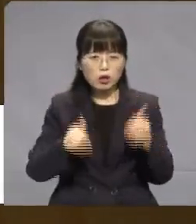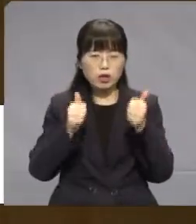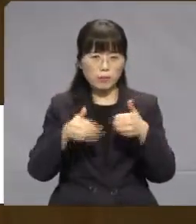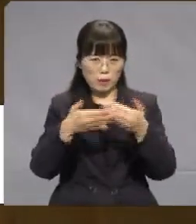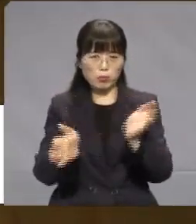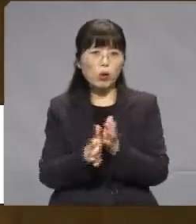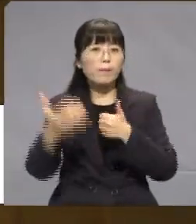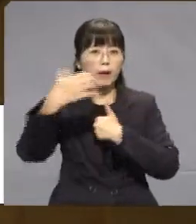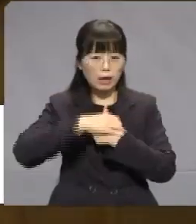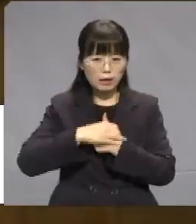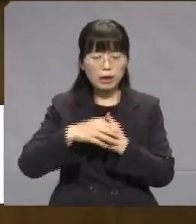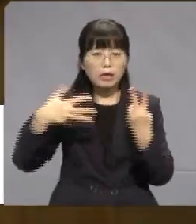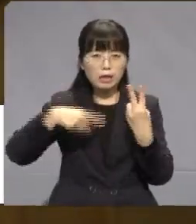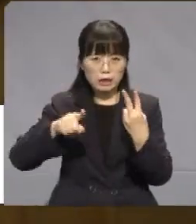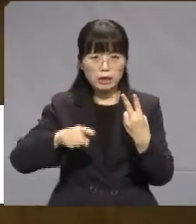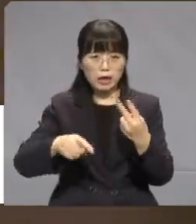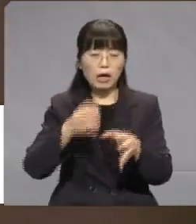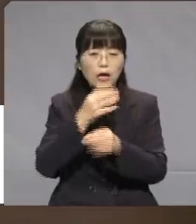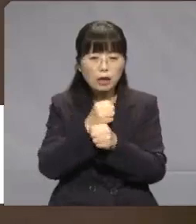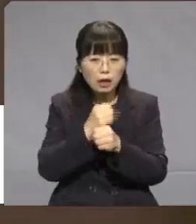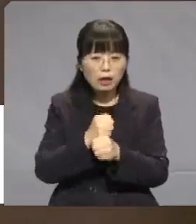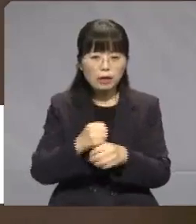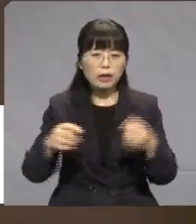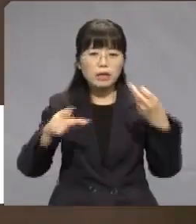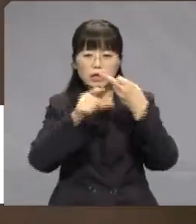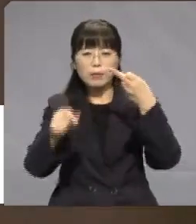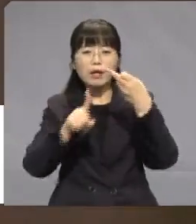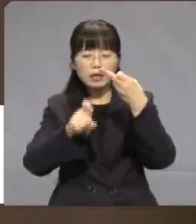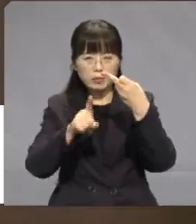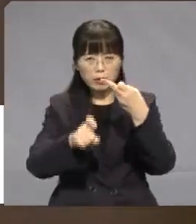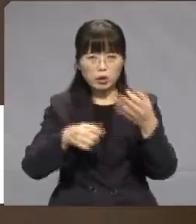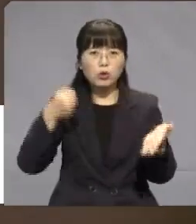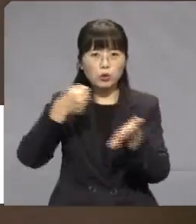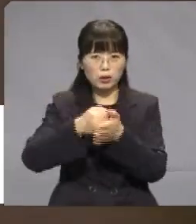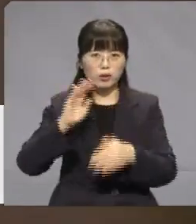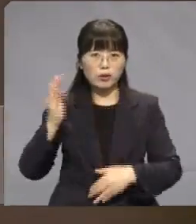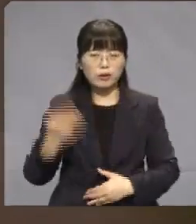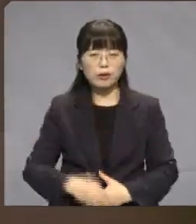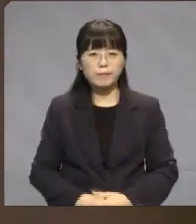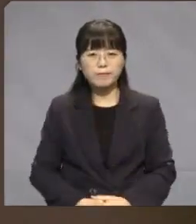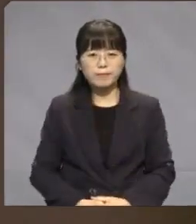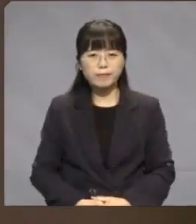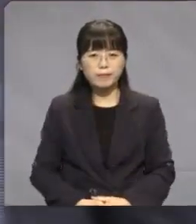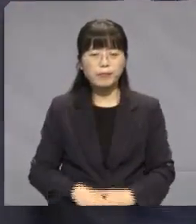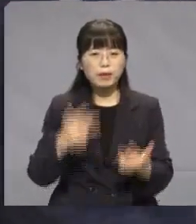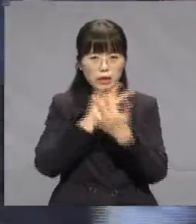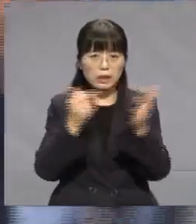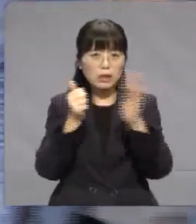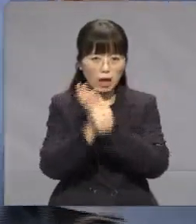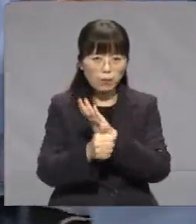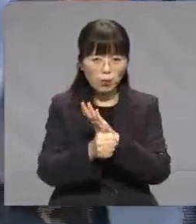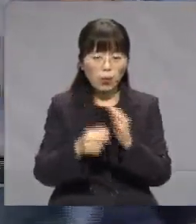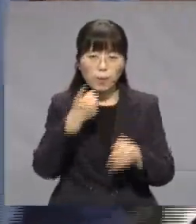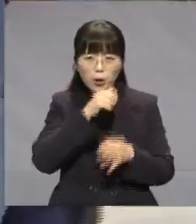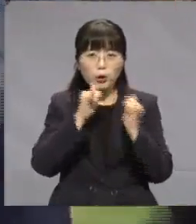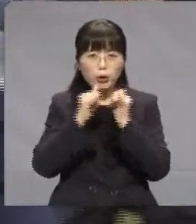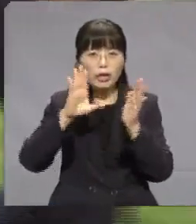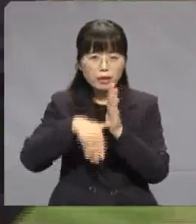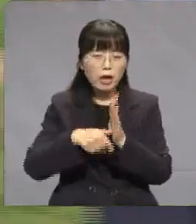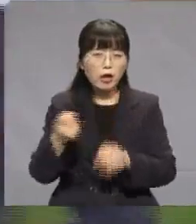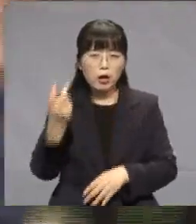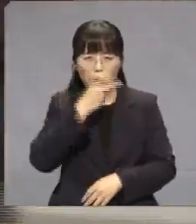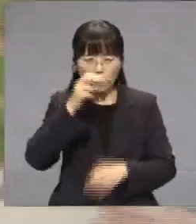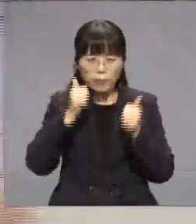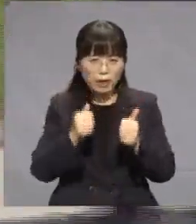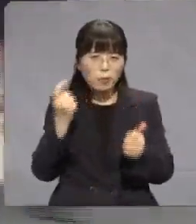하겠다며 2차 공준 1은 다음 달 11일로 잡았습니다이 대표는 변호사 때 검사사칭